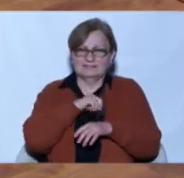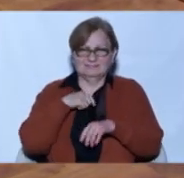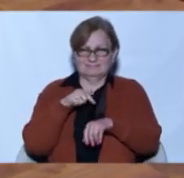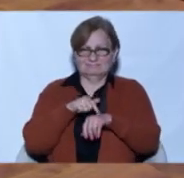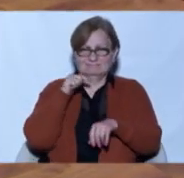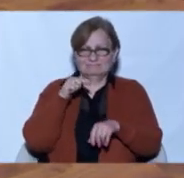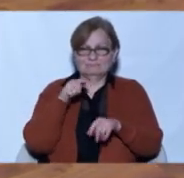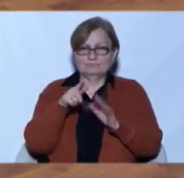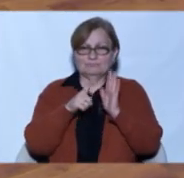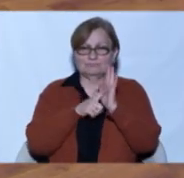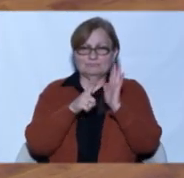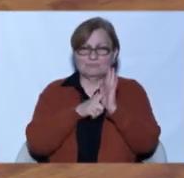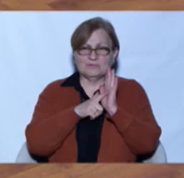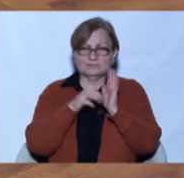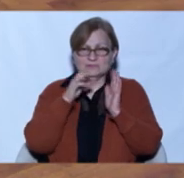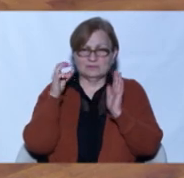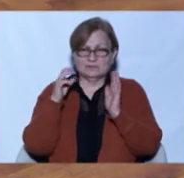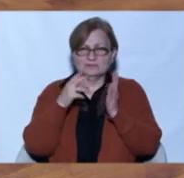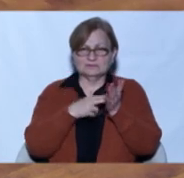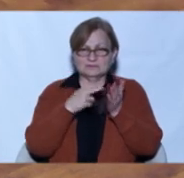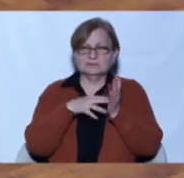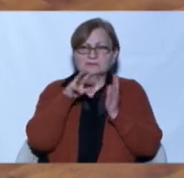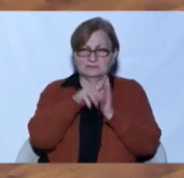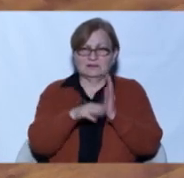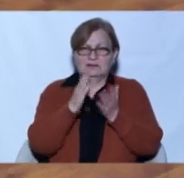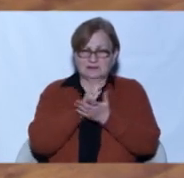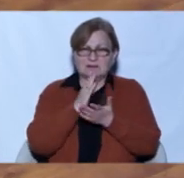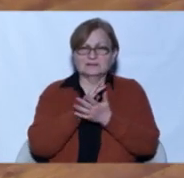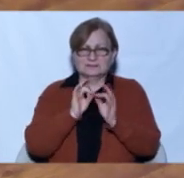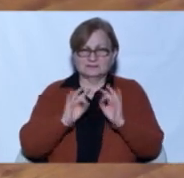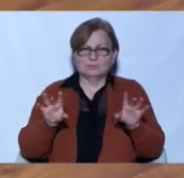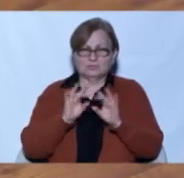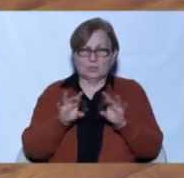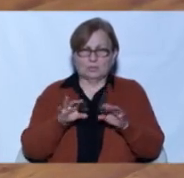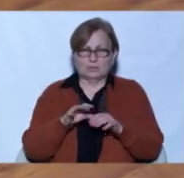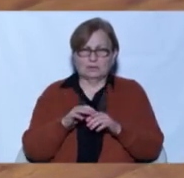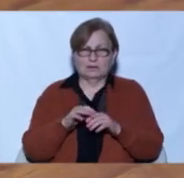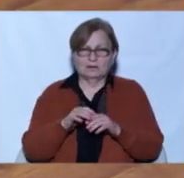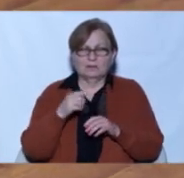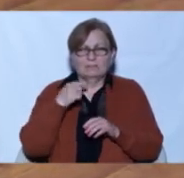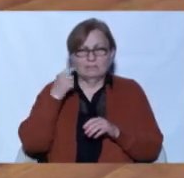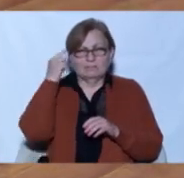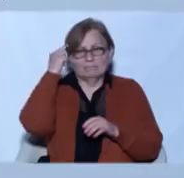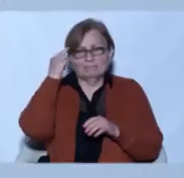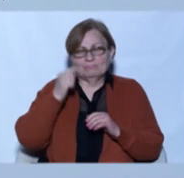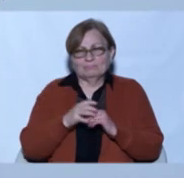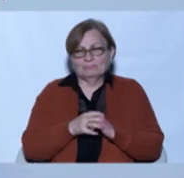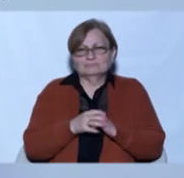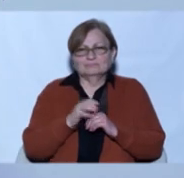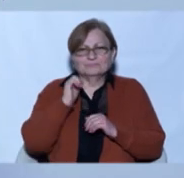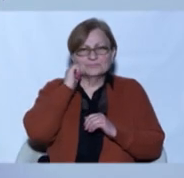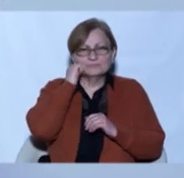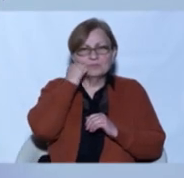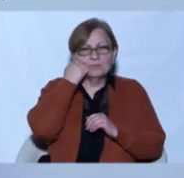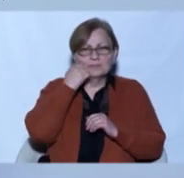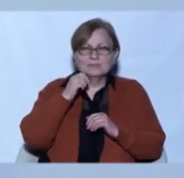მე 7 კლასის ერთ-ერთ სახელმძღვანელოში ეს მოთხრობა არის. მგონია, რომ ბებოს უფრო